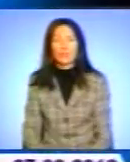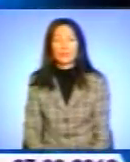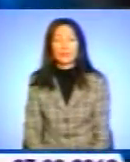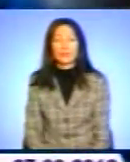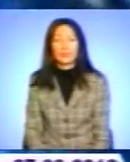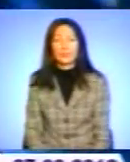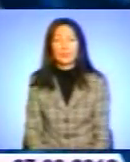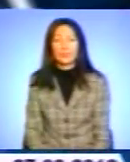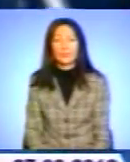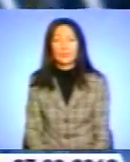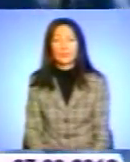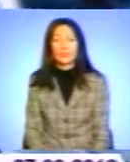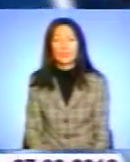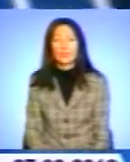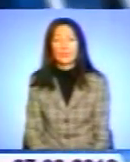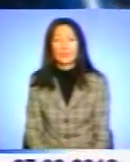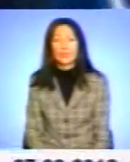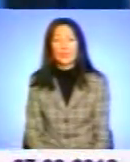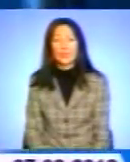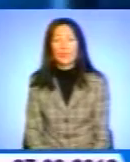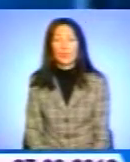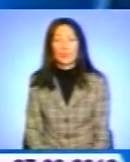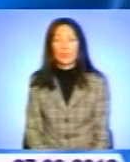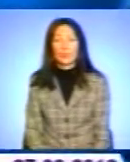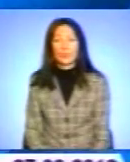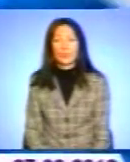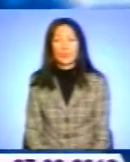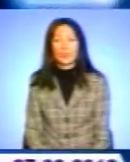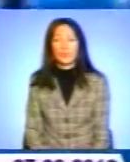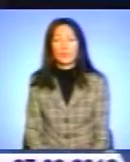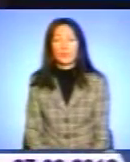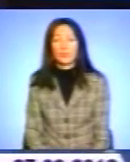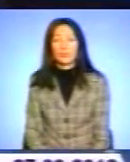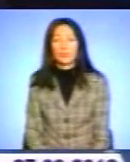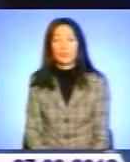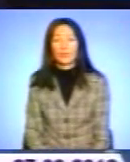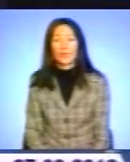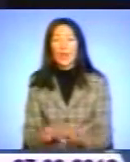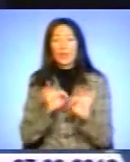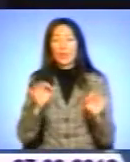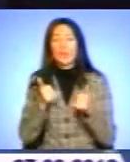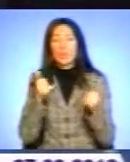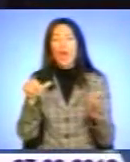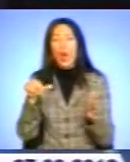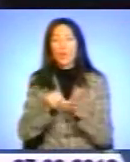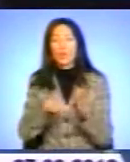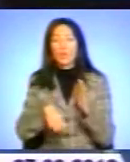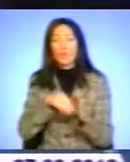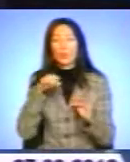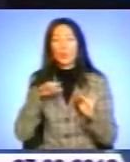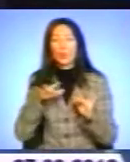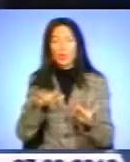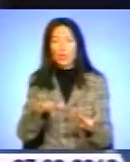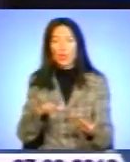Ін інформація для учасників виборчого